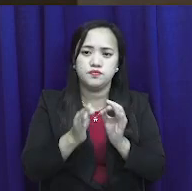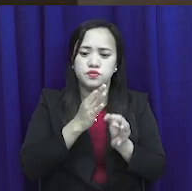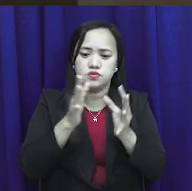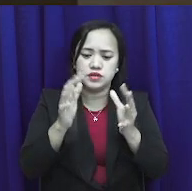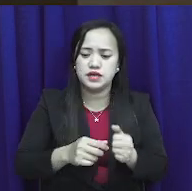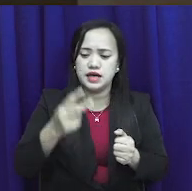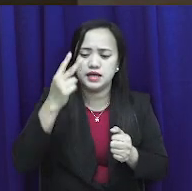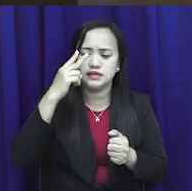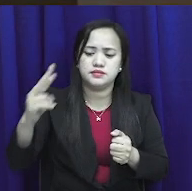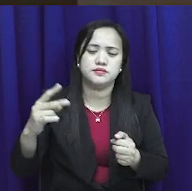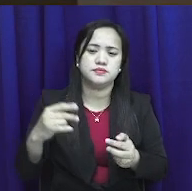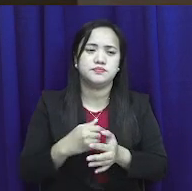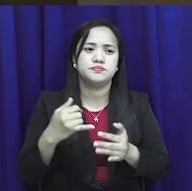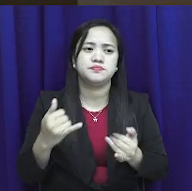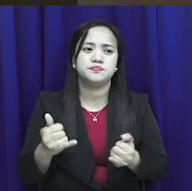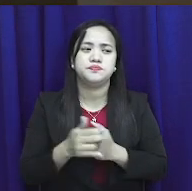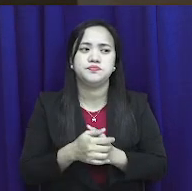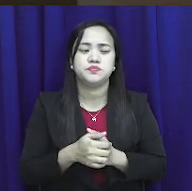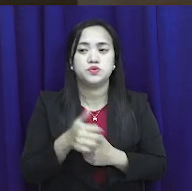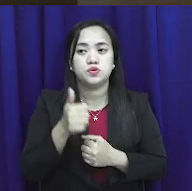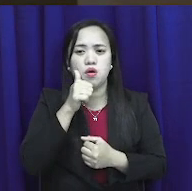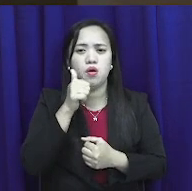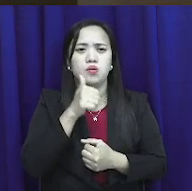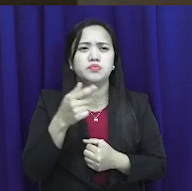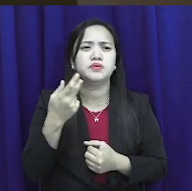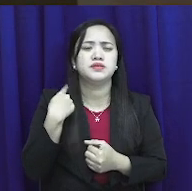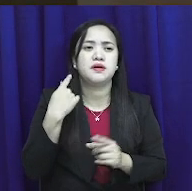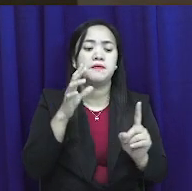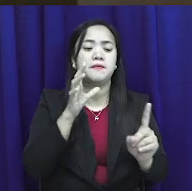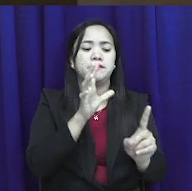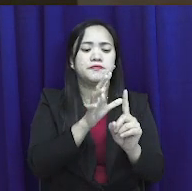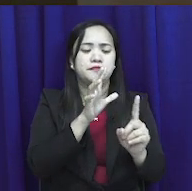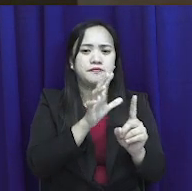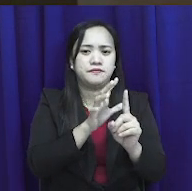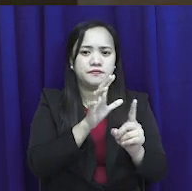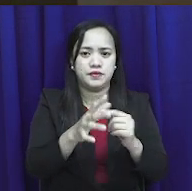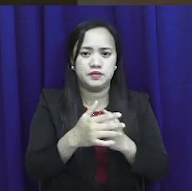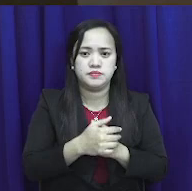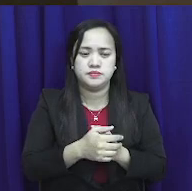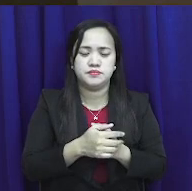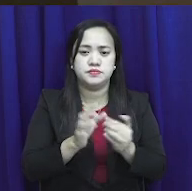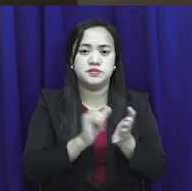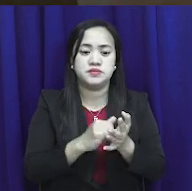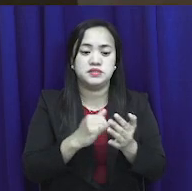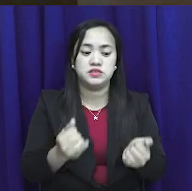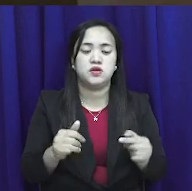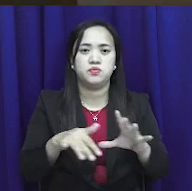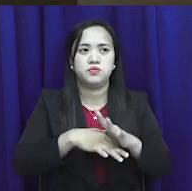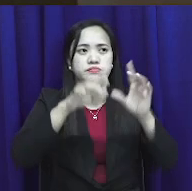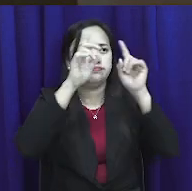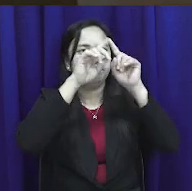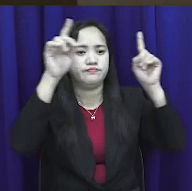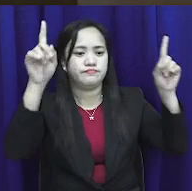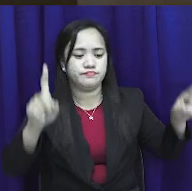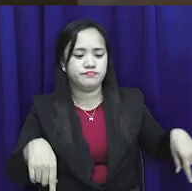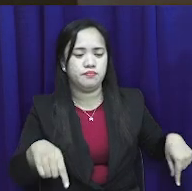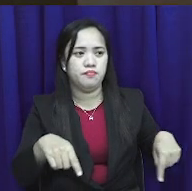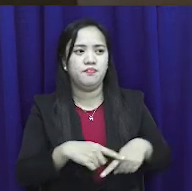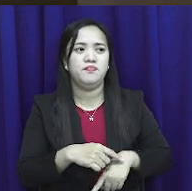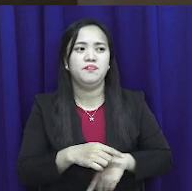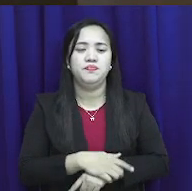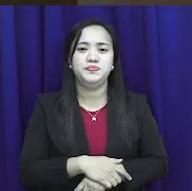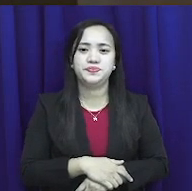Marami lalonglalo na kasi ito'y napauso ng mga actors and actresses na mga nasa nasa pinilakang tabing